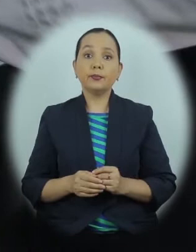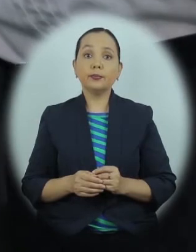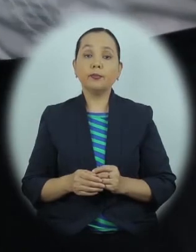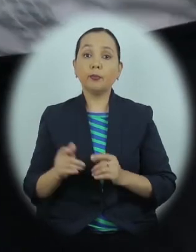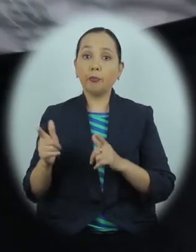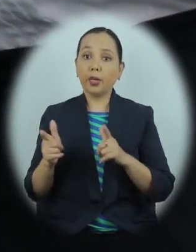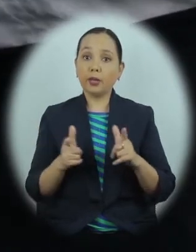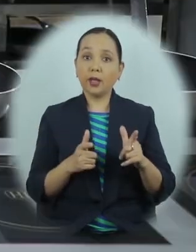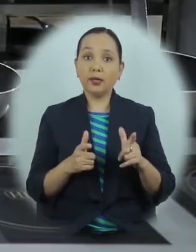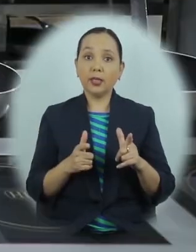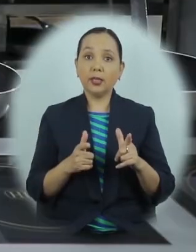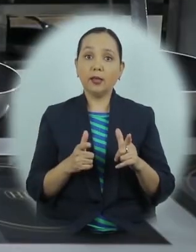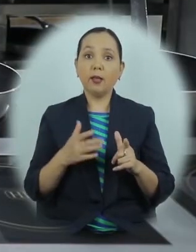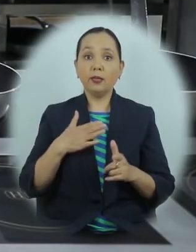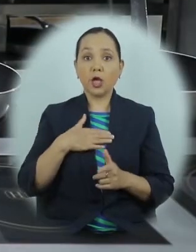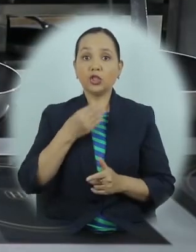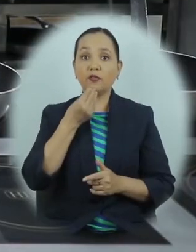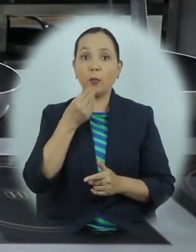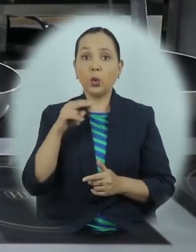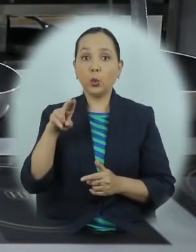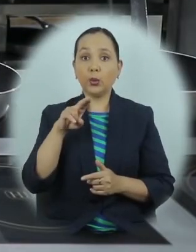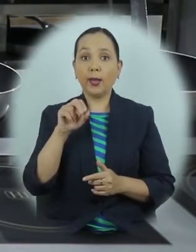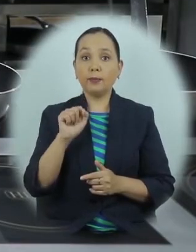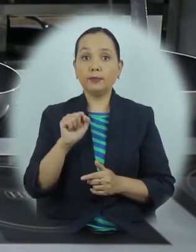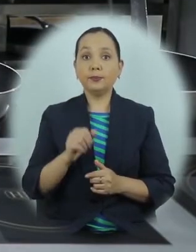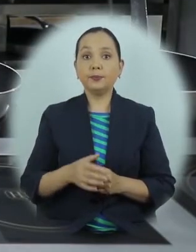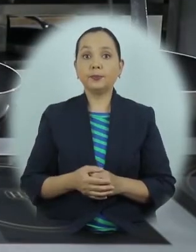приготовление нашего блюда